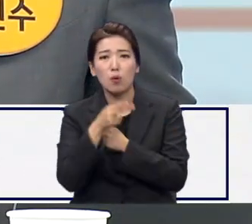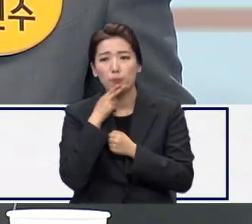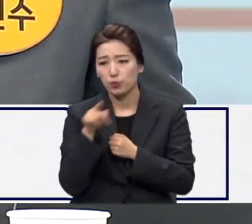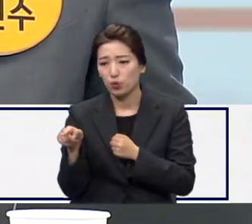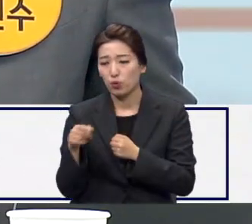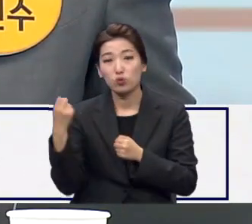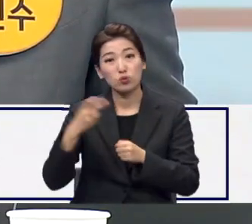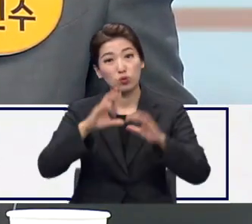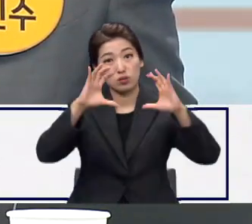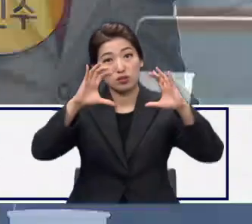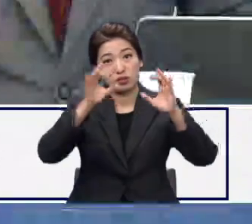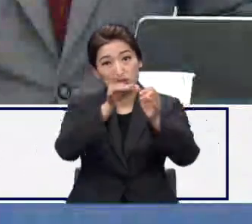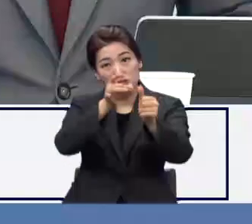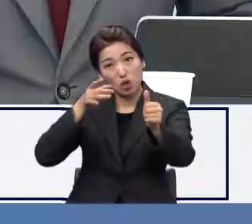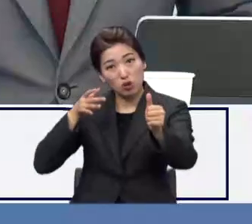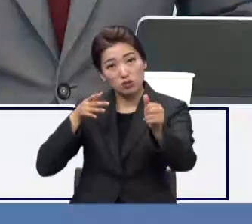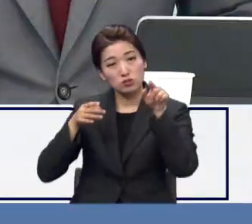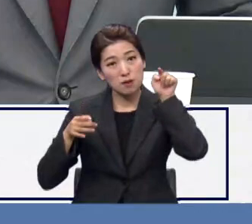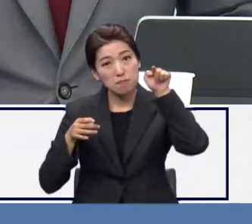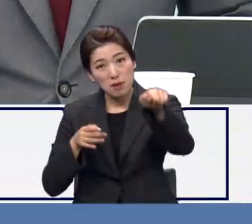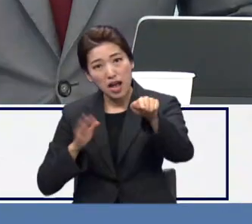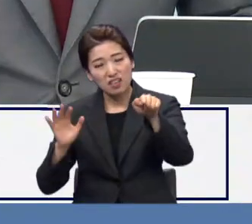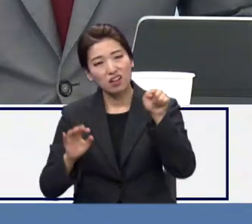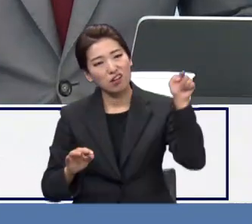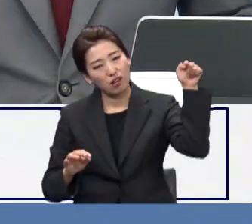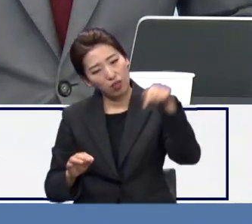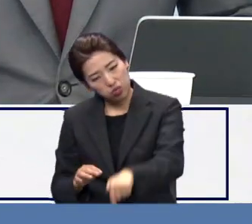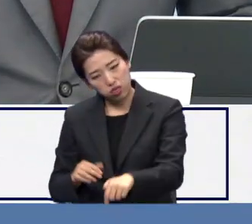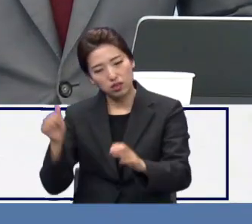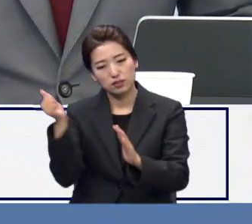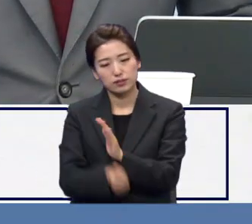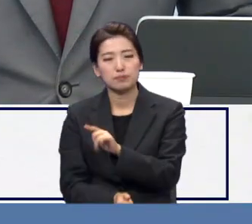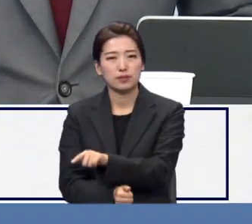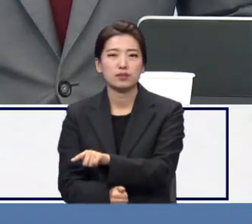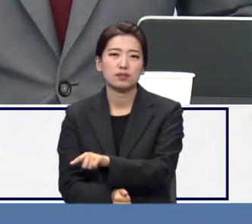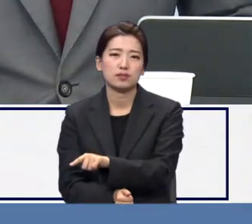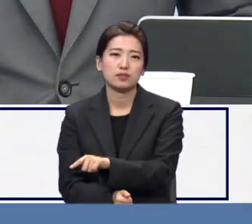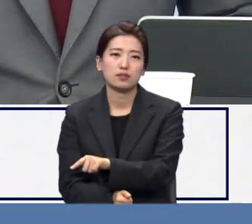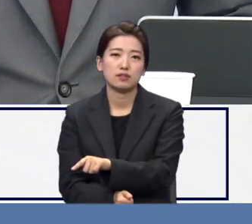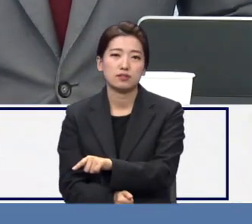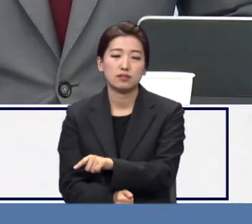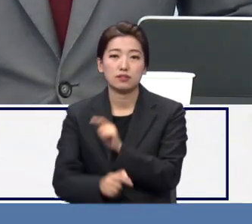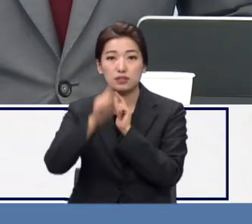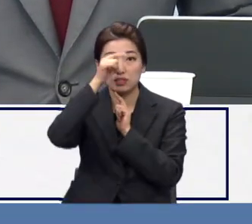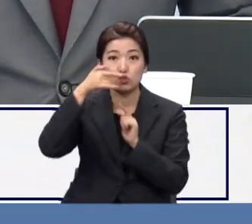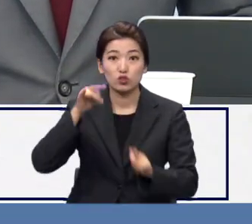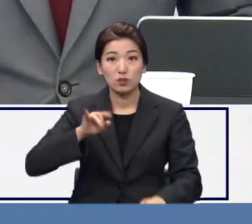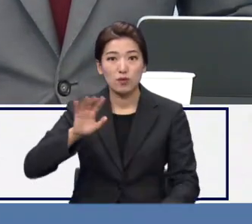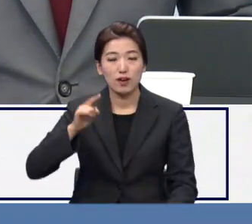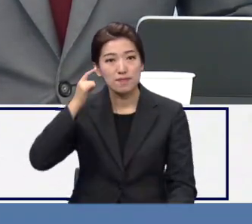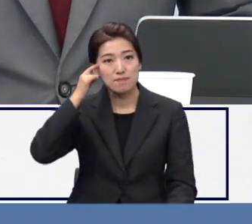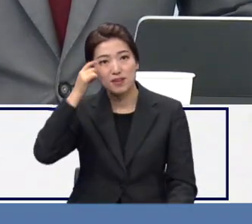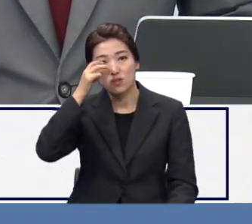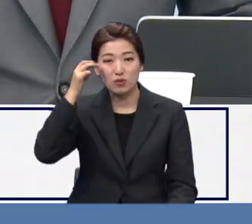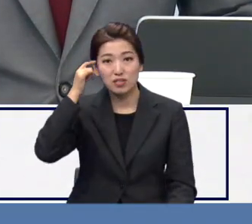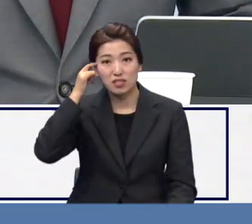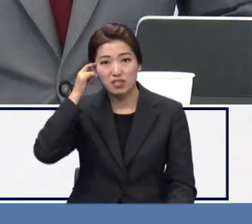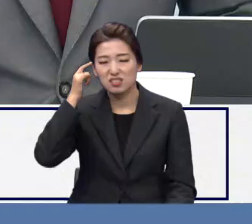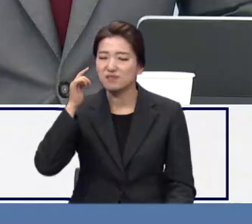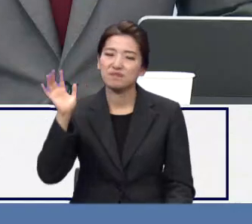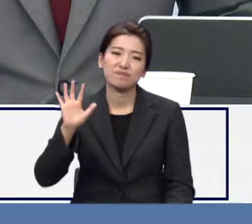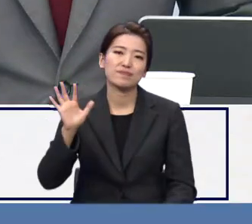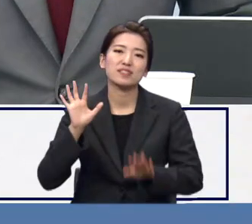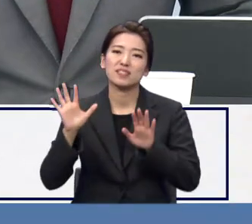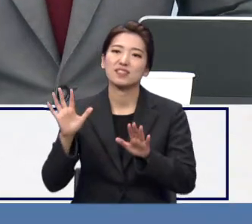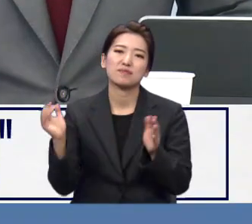그러면 이거는 보수를 넘어서 중도에 아지도 이때까지 이준석 대표의 스마트한 이미지까지 분명히 훼손될 것이다